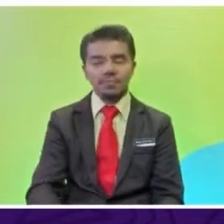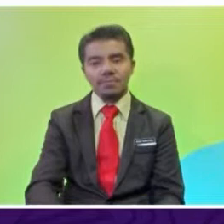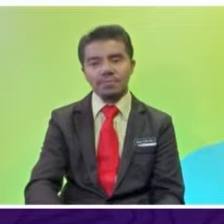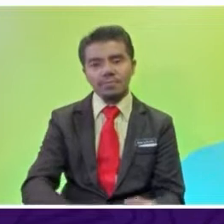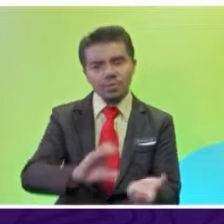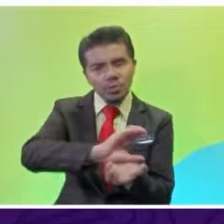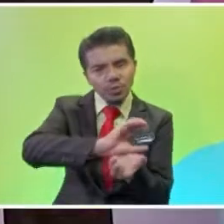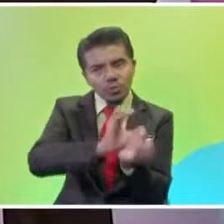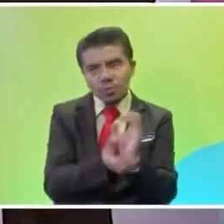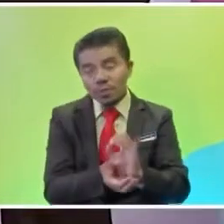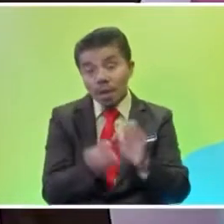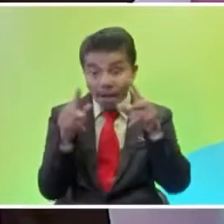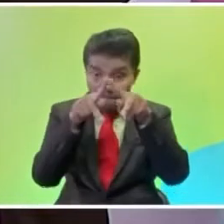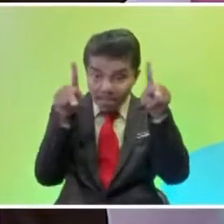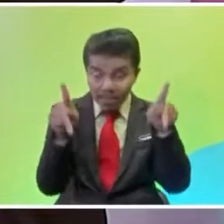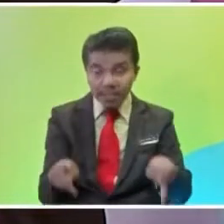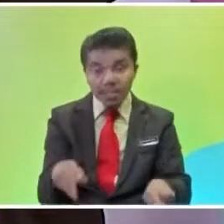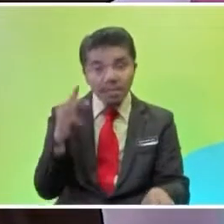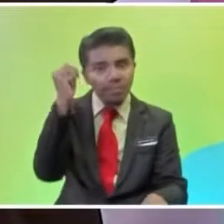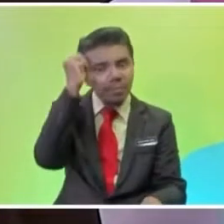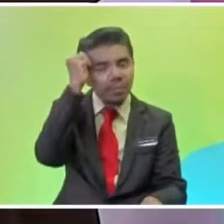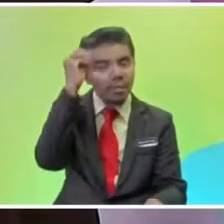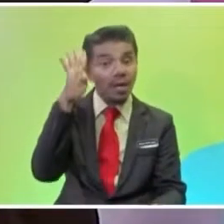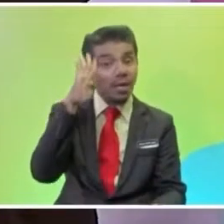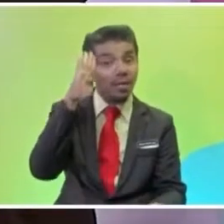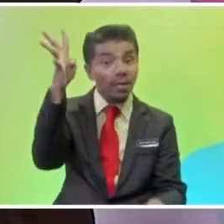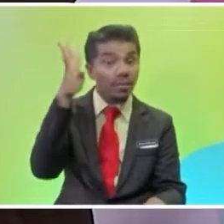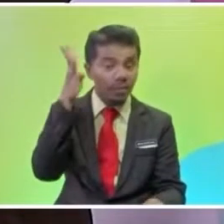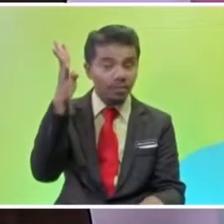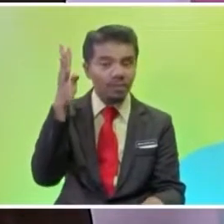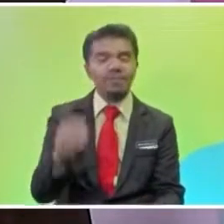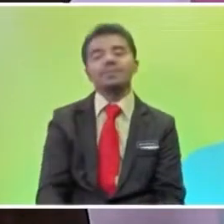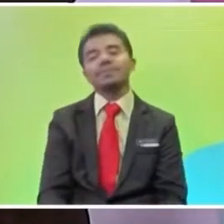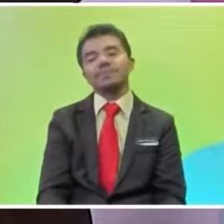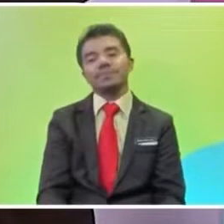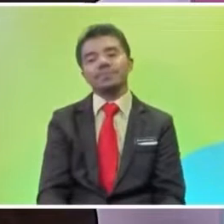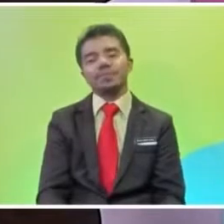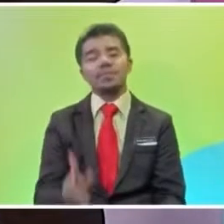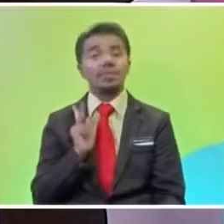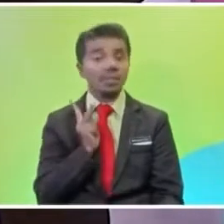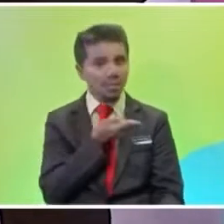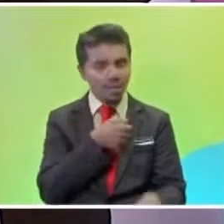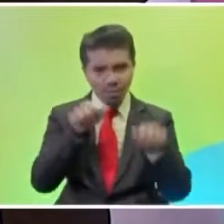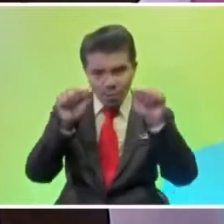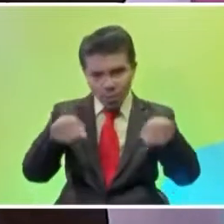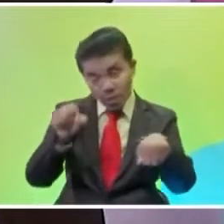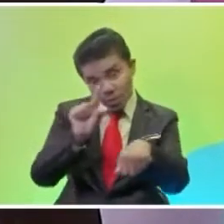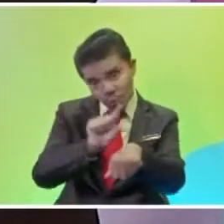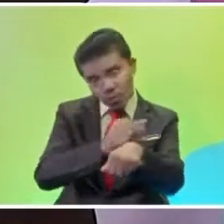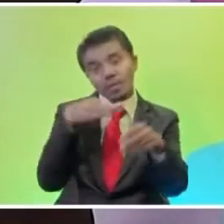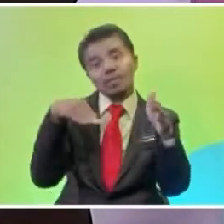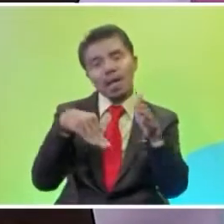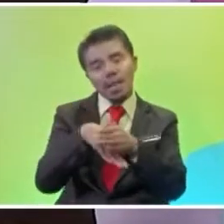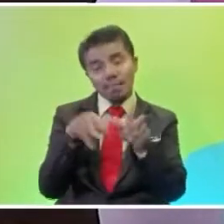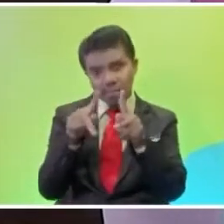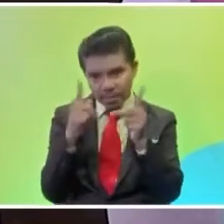jadi ini contoh-contoh Activity yang kita boleh jalankan dalam kelas yang boleh kita gunakan untuk membantu untuk